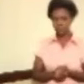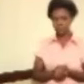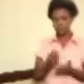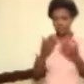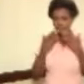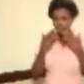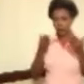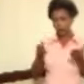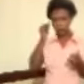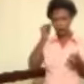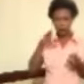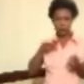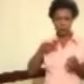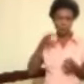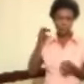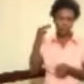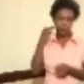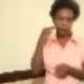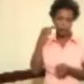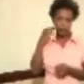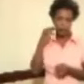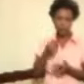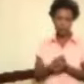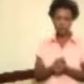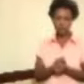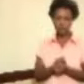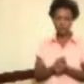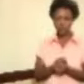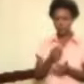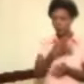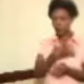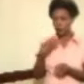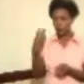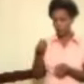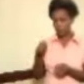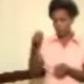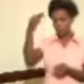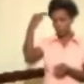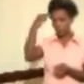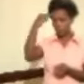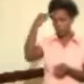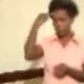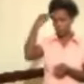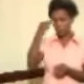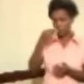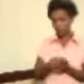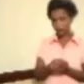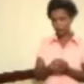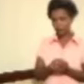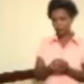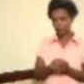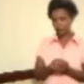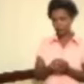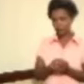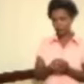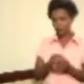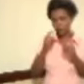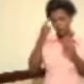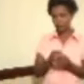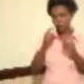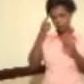Merci, Madame Maniga et Monsieur Martelly. Là, tout de suite, vous avez 3 minutes pour question